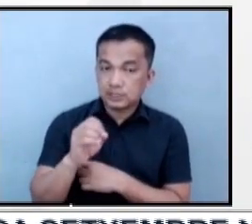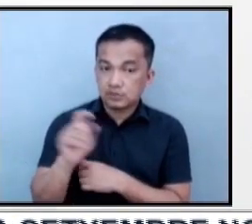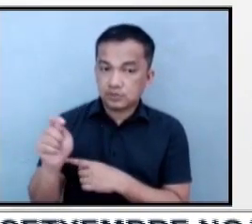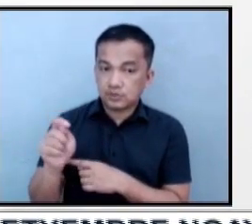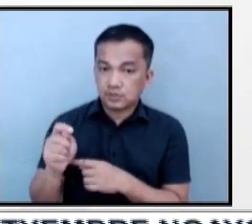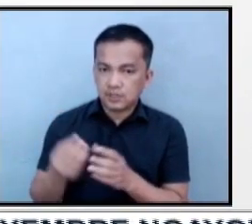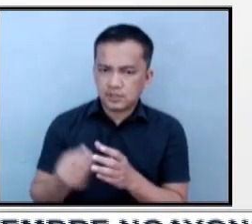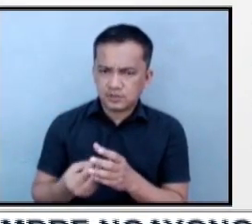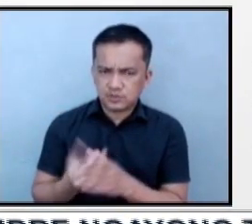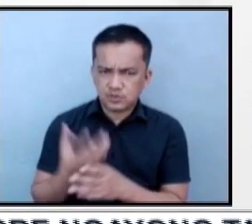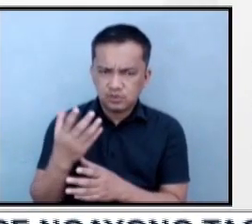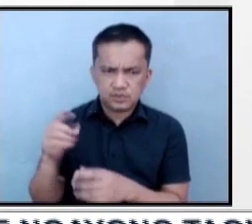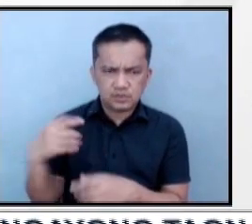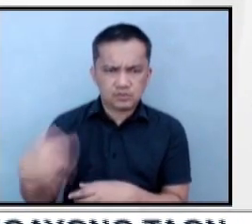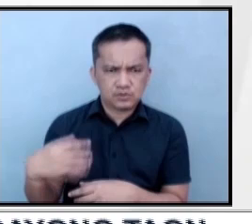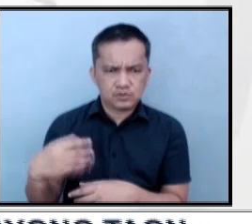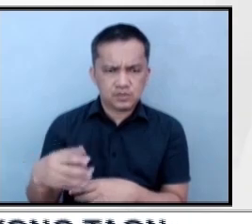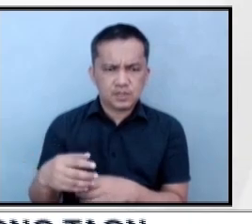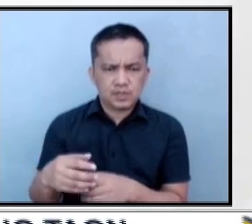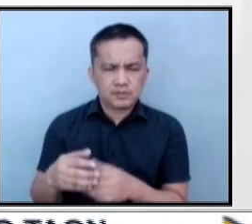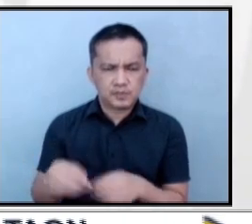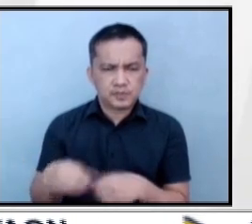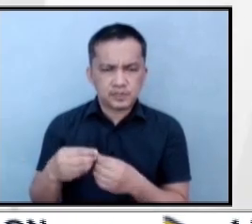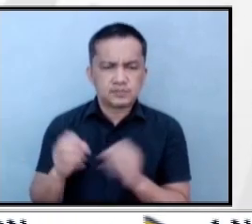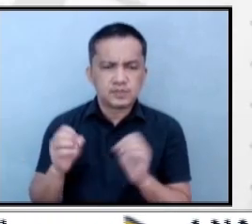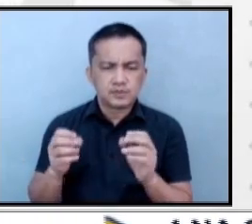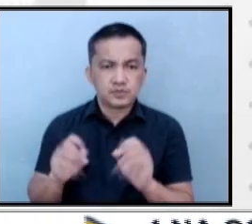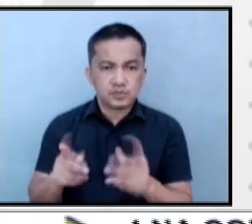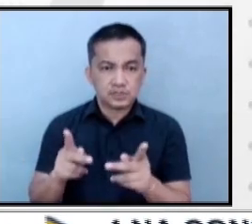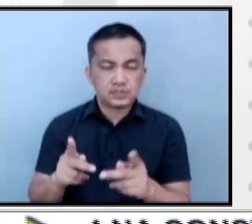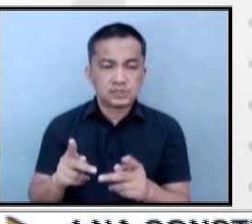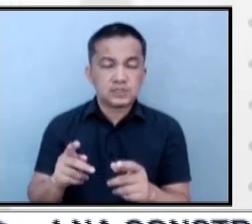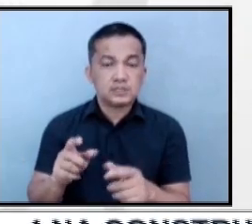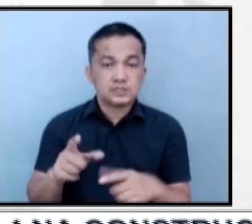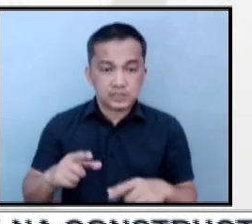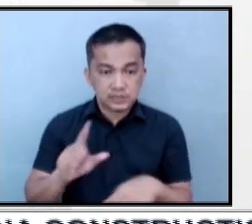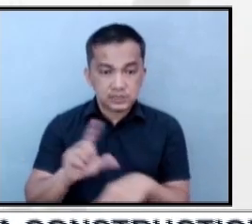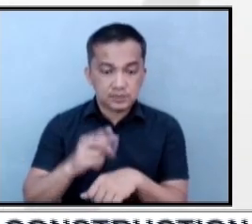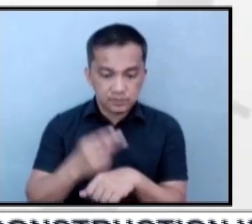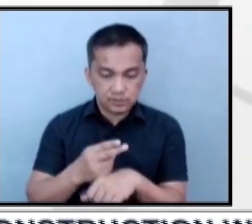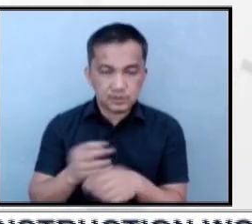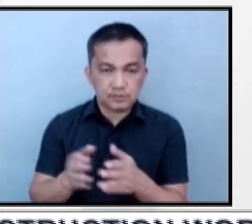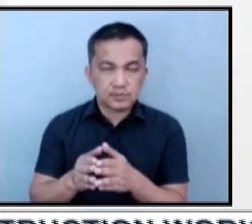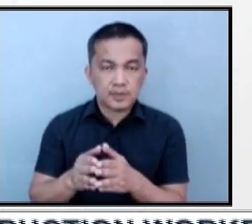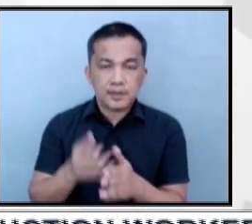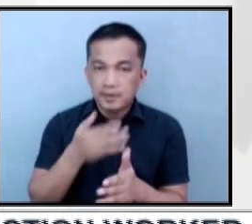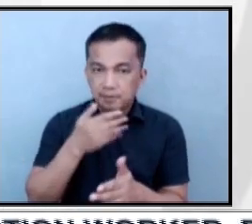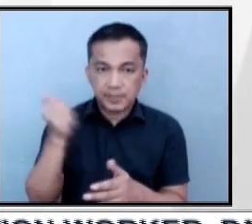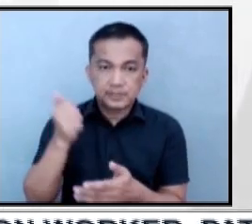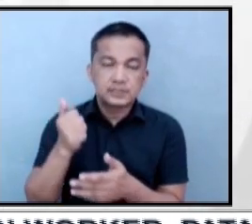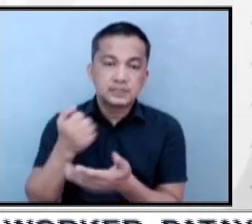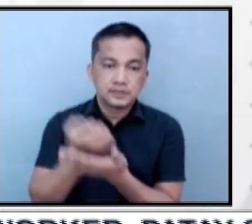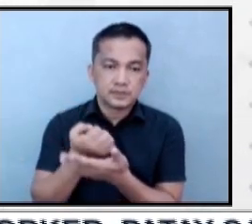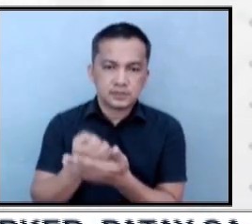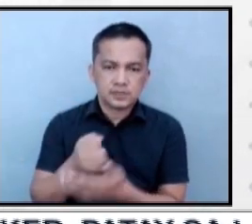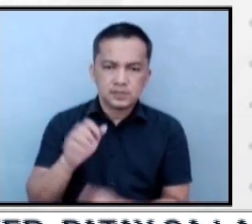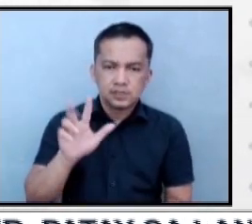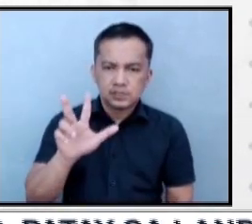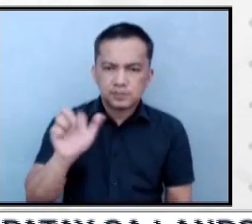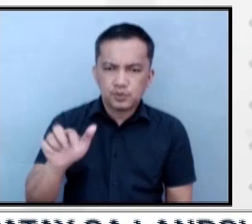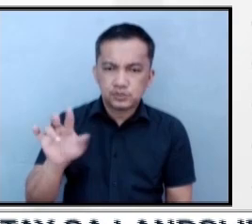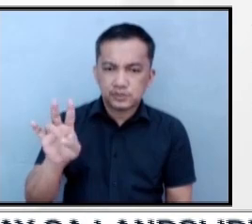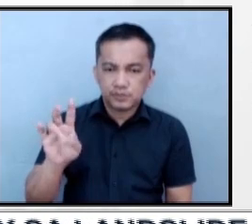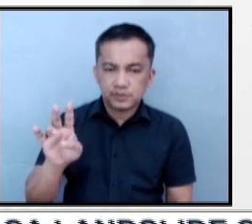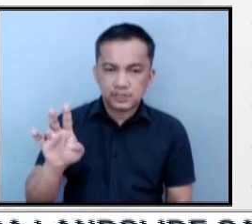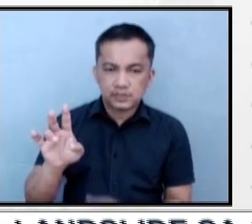po ng mas maraming oportunidad sa kabuhayan at mas malagong ekonomiya. Umabot sa 3.17 million ang mga